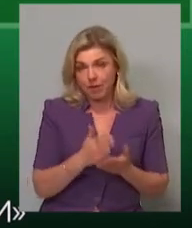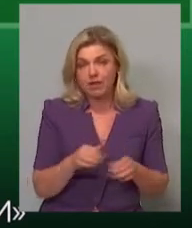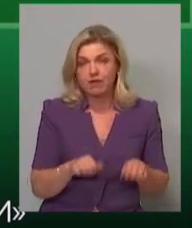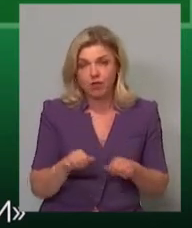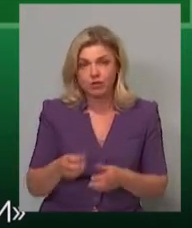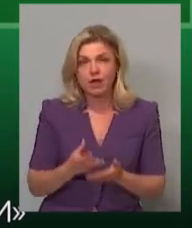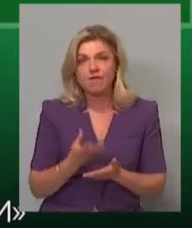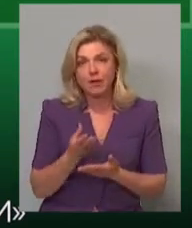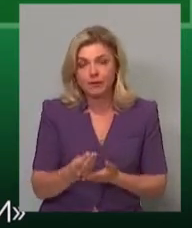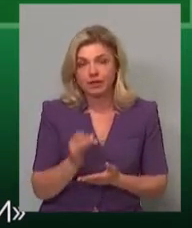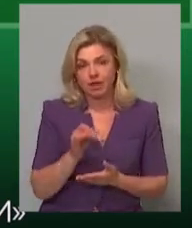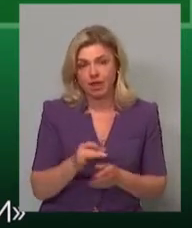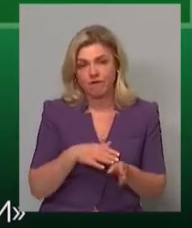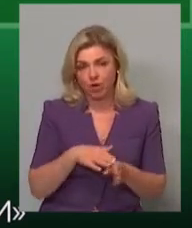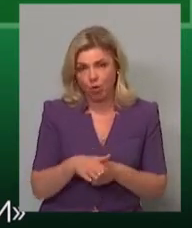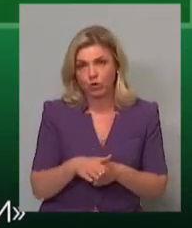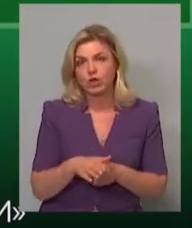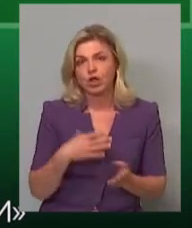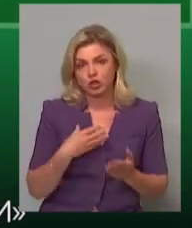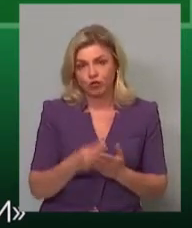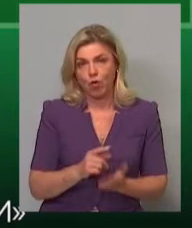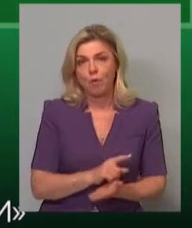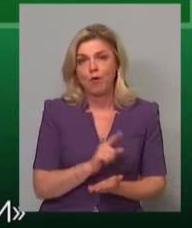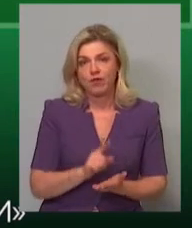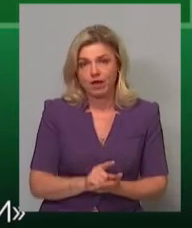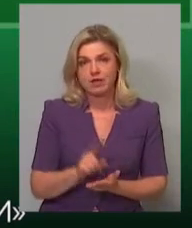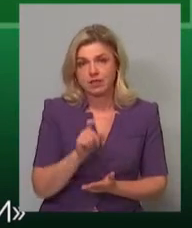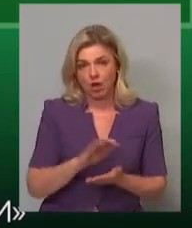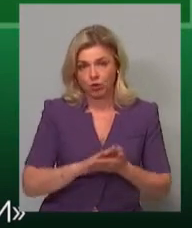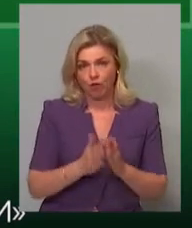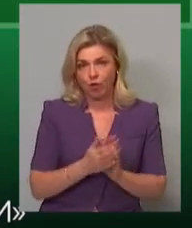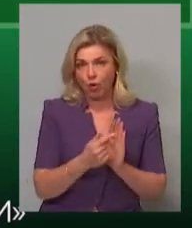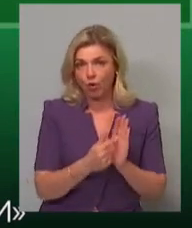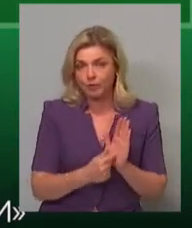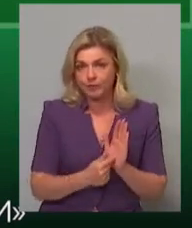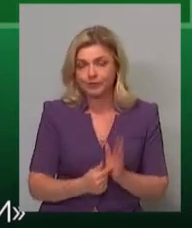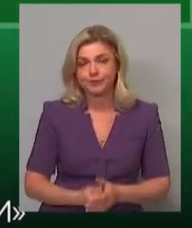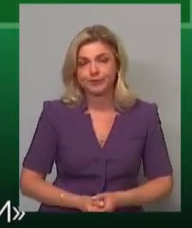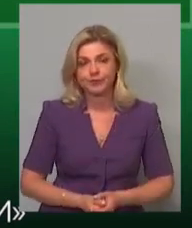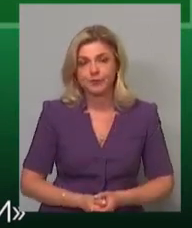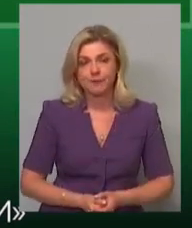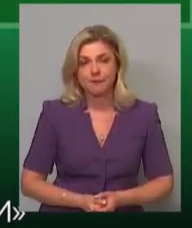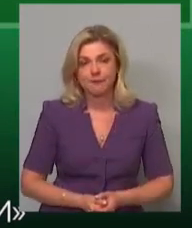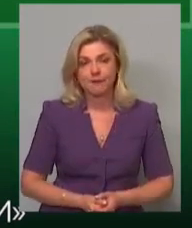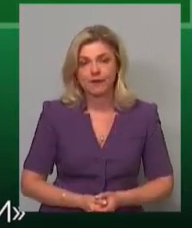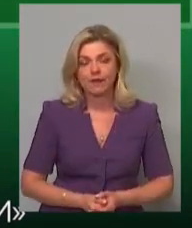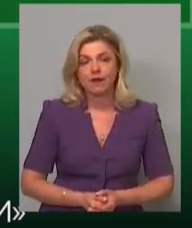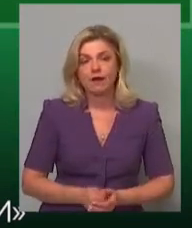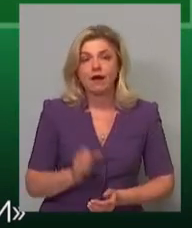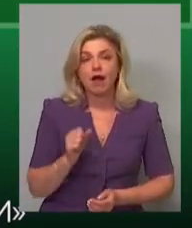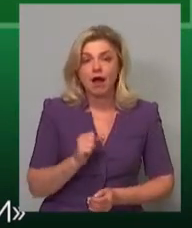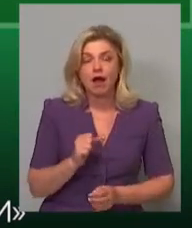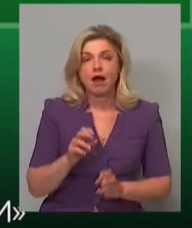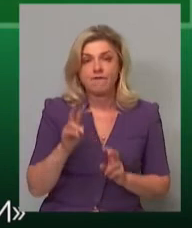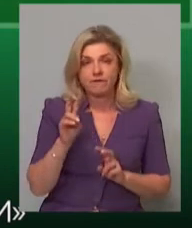сплатити і виконати свої зобов'язання за договором. Відповідно, вона не виконала, компанія була